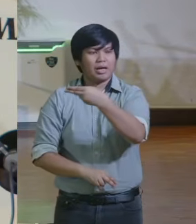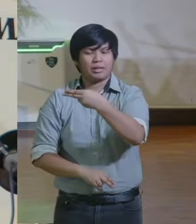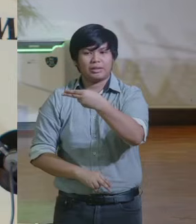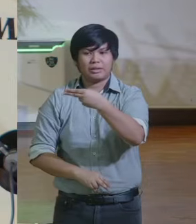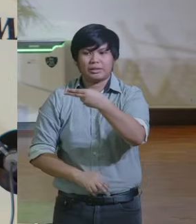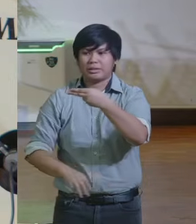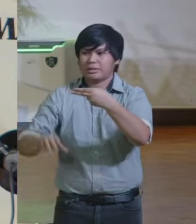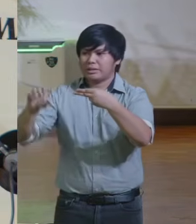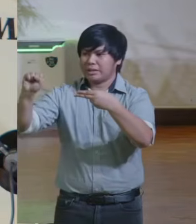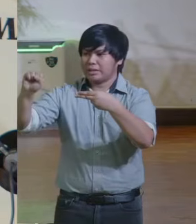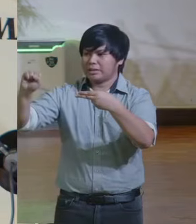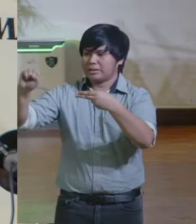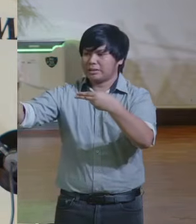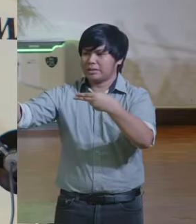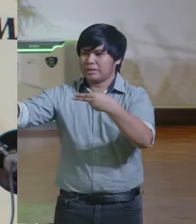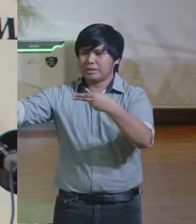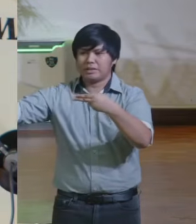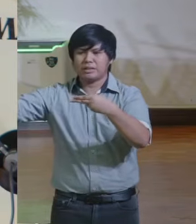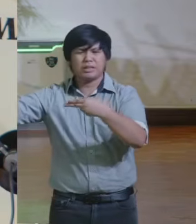S.D.G.